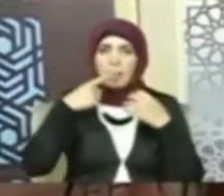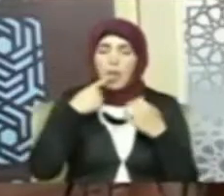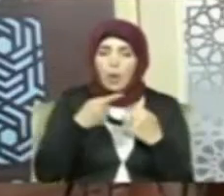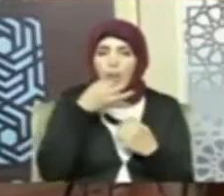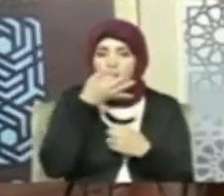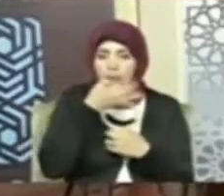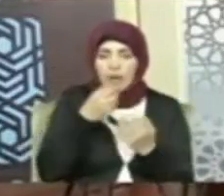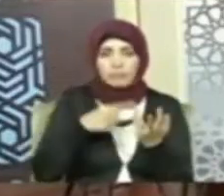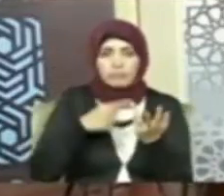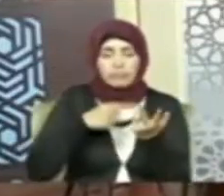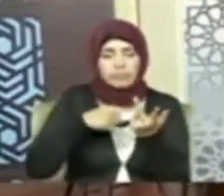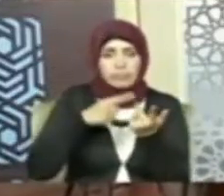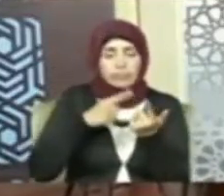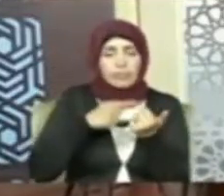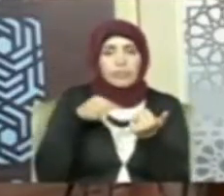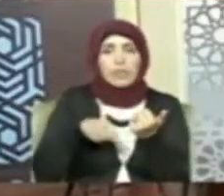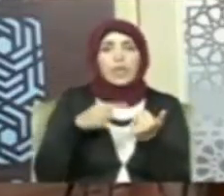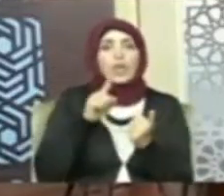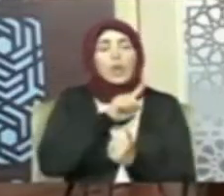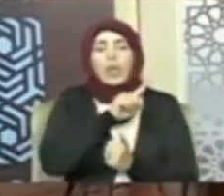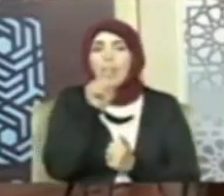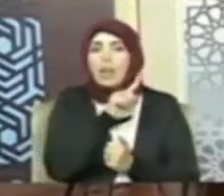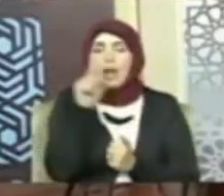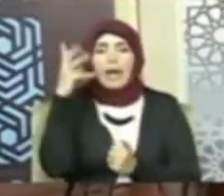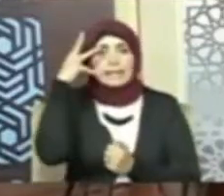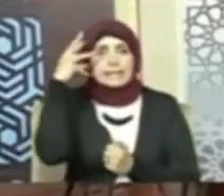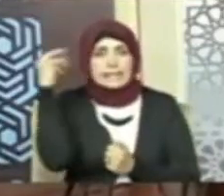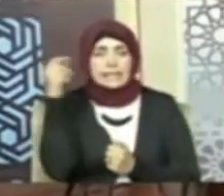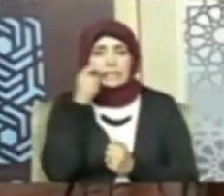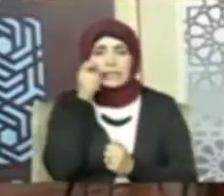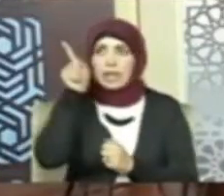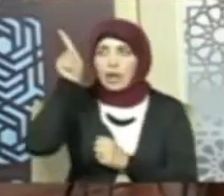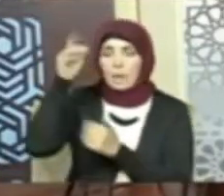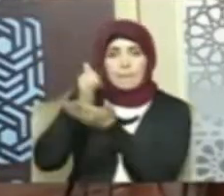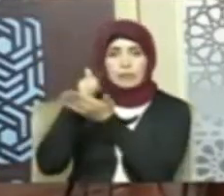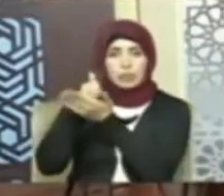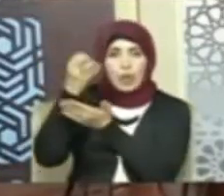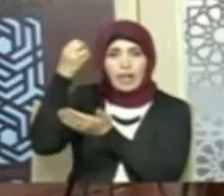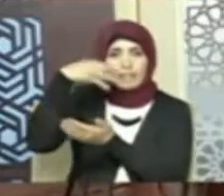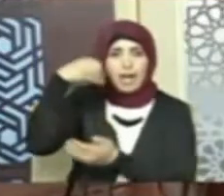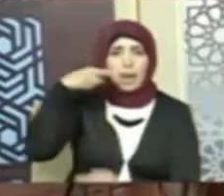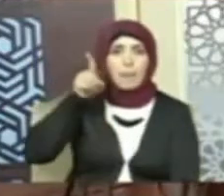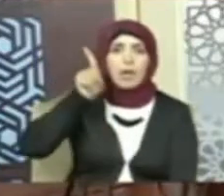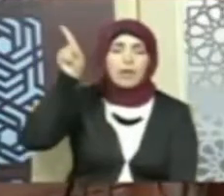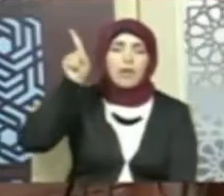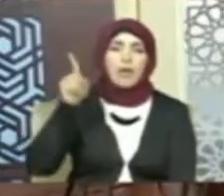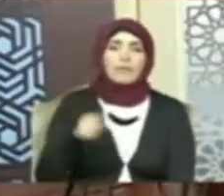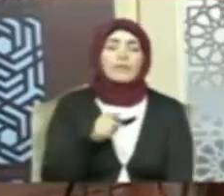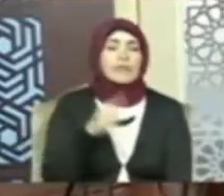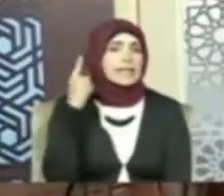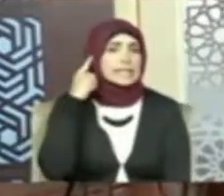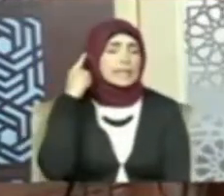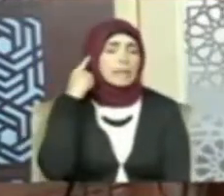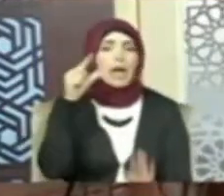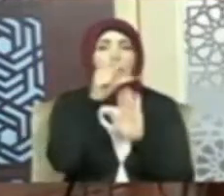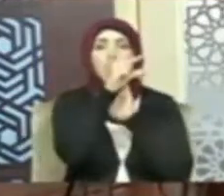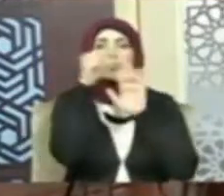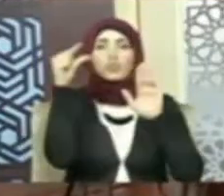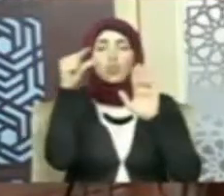وألا ننسى المنعم. وقد استمعنا فيما استمعنا إليه من سورة